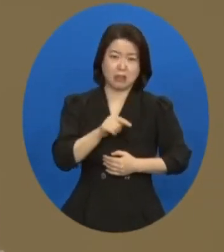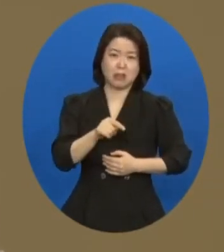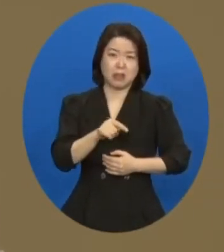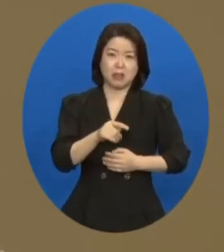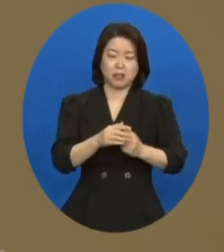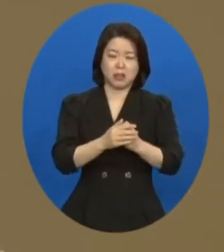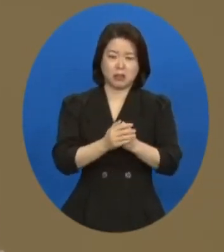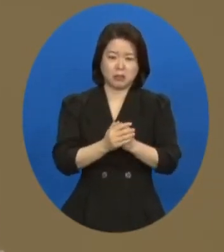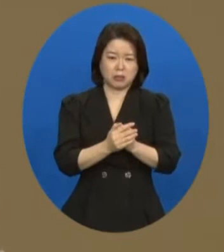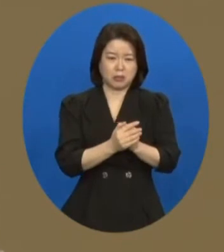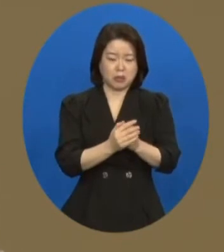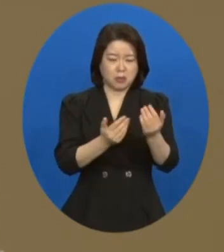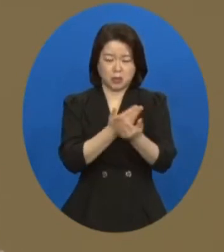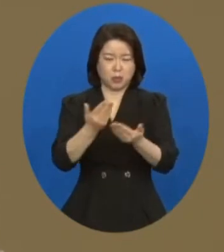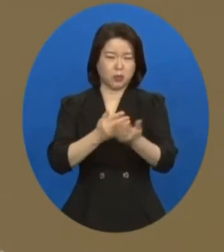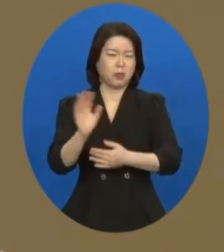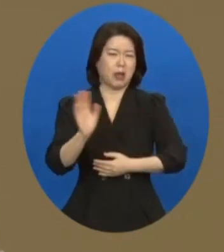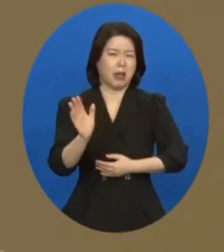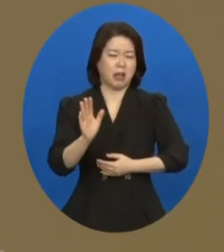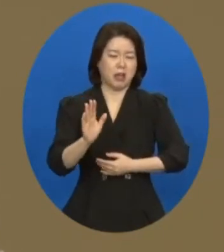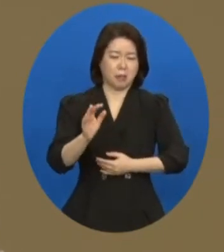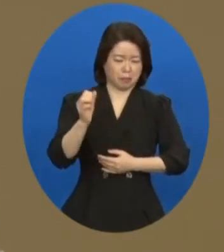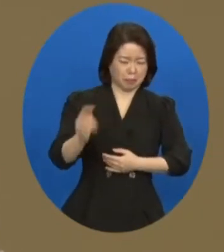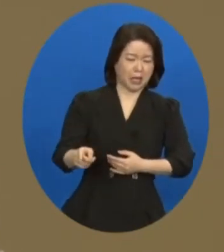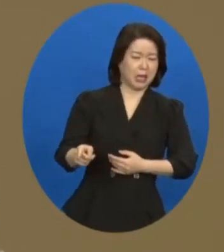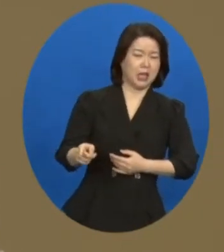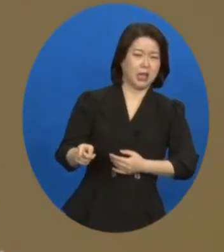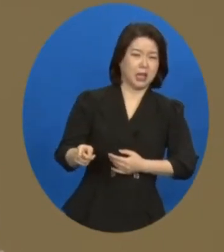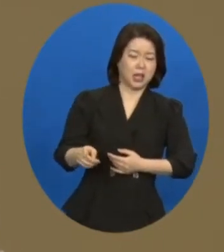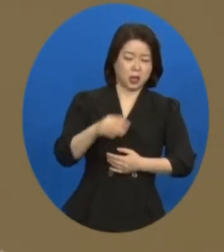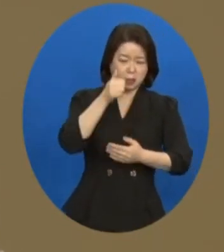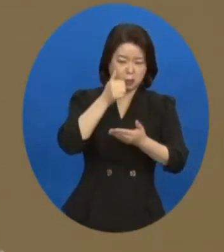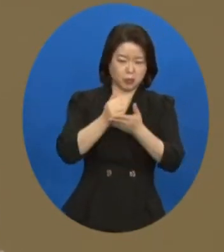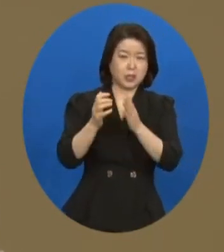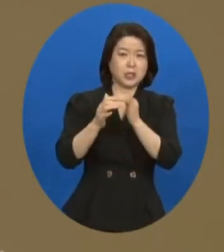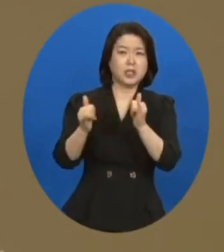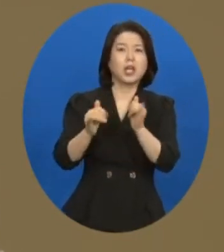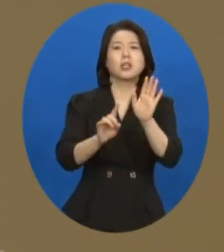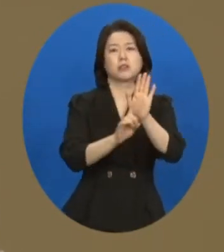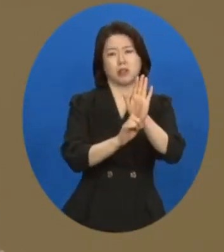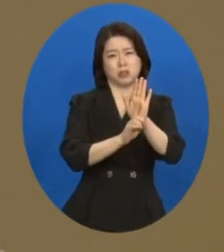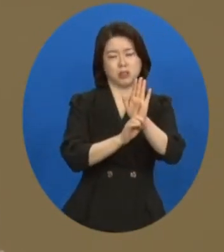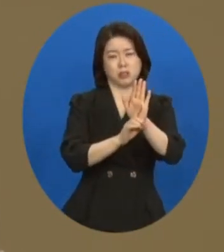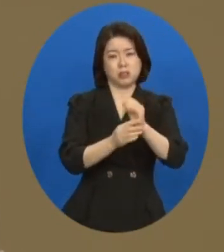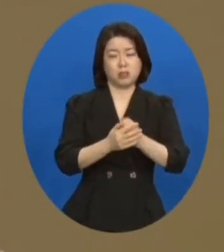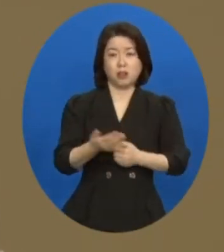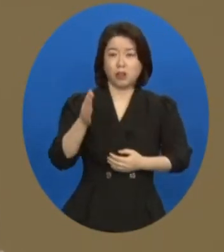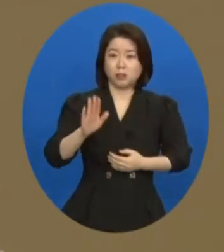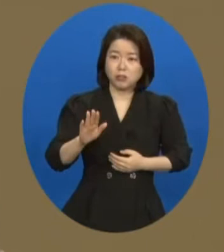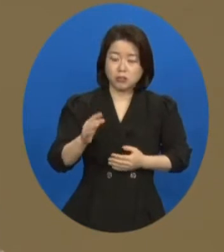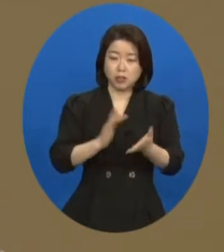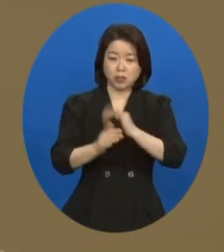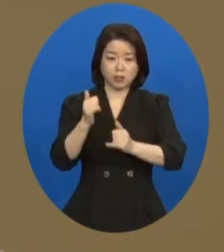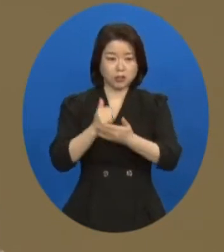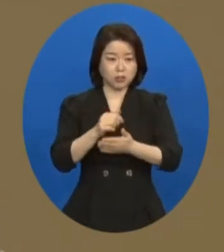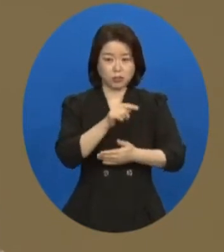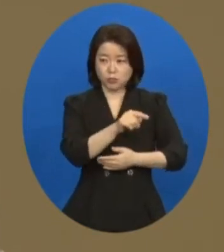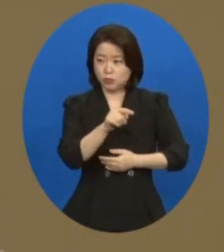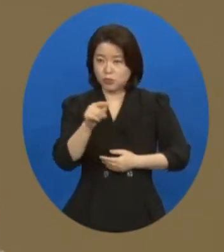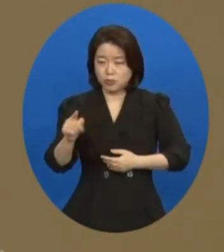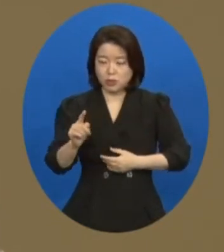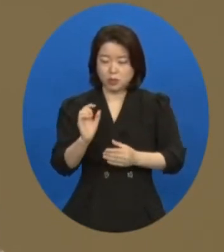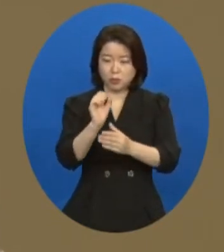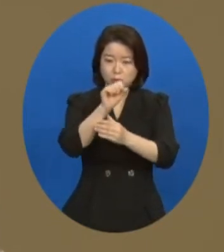상종 알 수 없는 그런 죄인을 상징하는 것이기 때문에 그런데 예수님은 그들을 용납하지 셨어요